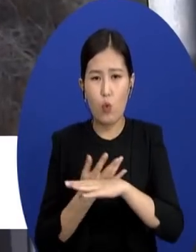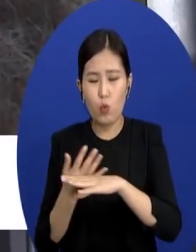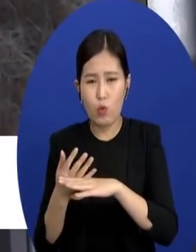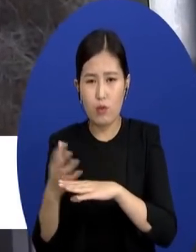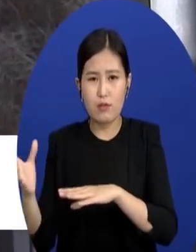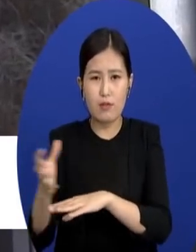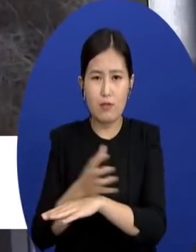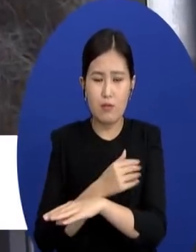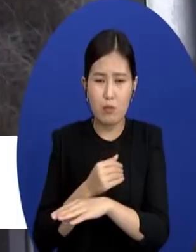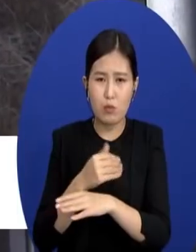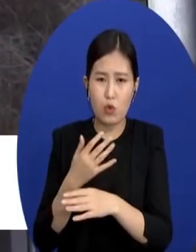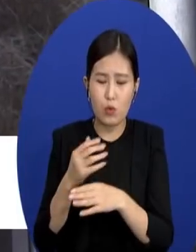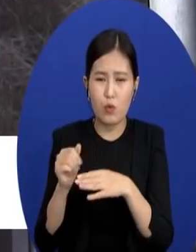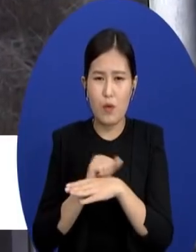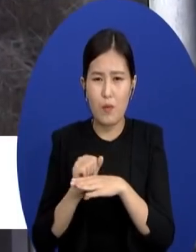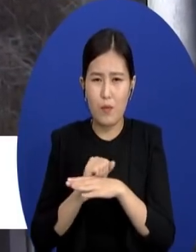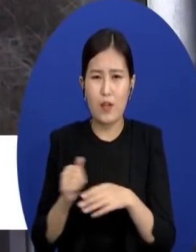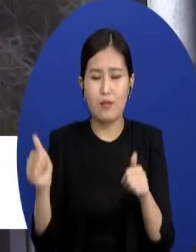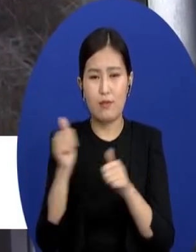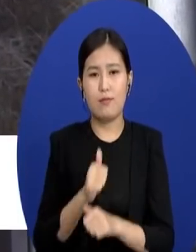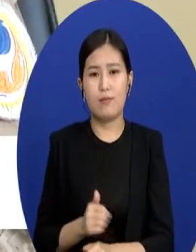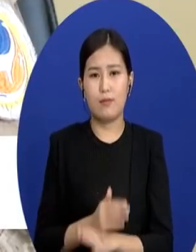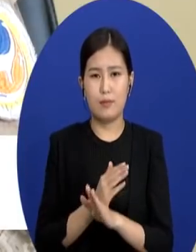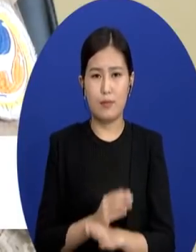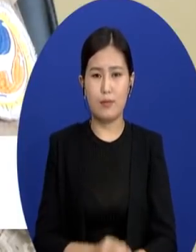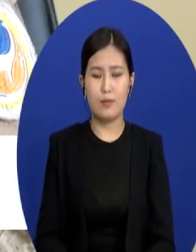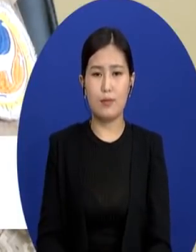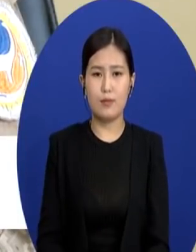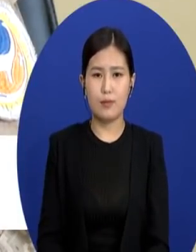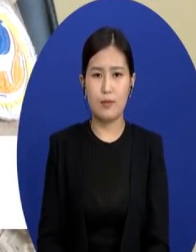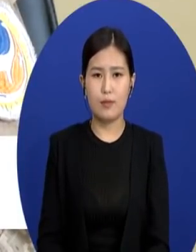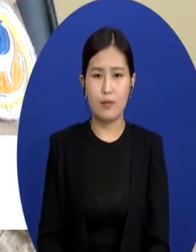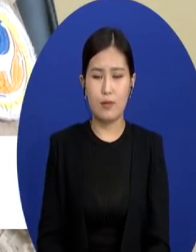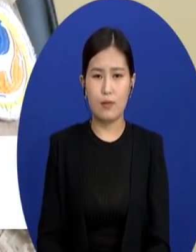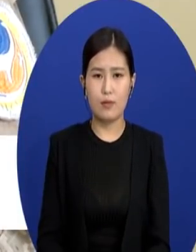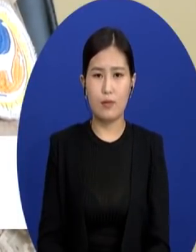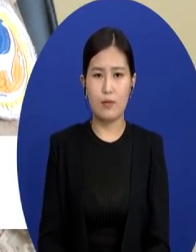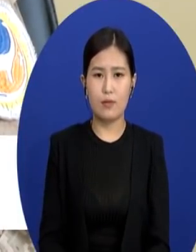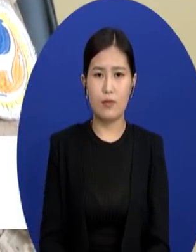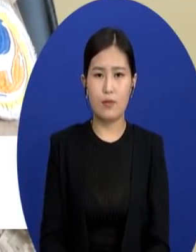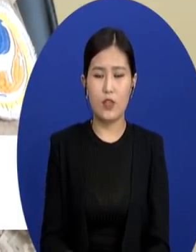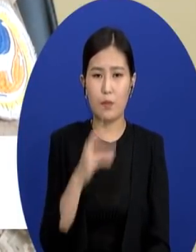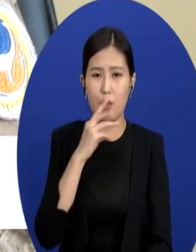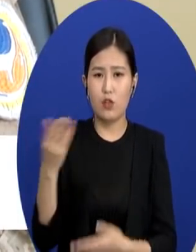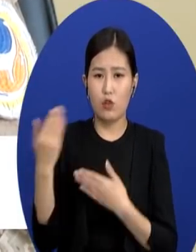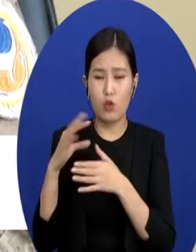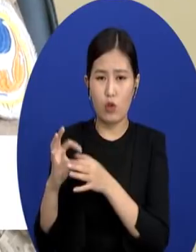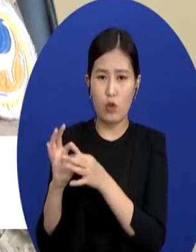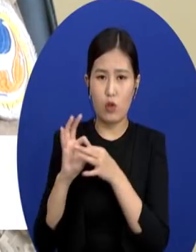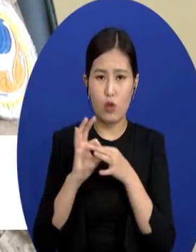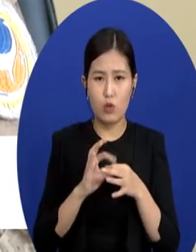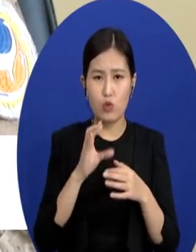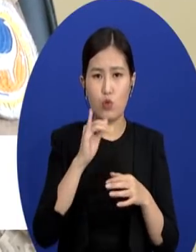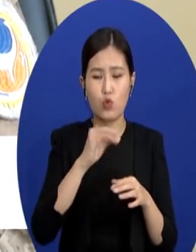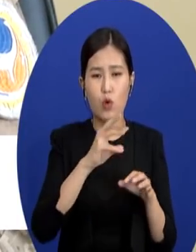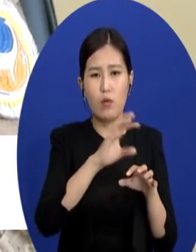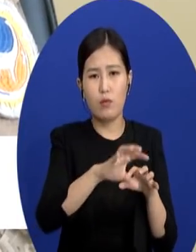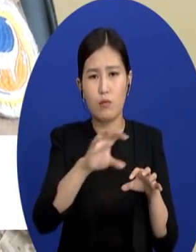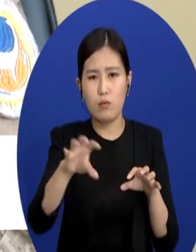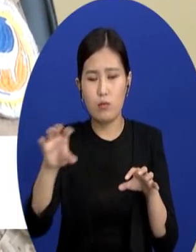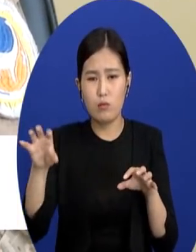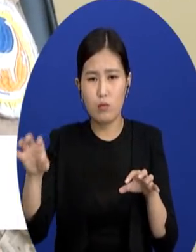зохион байгуулах бэлтгэл ажил хангагджээ. Одоо бол тэр өвсөндөө бол хүрээгүй. Сумдууд бол бас өөрсдийн